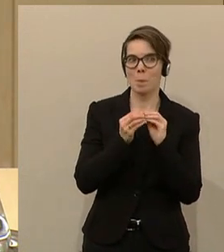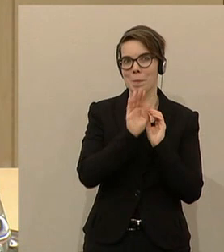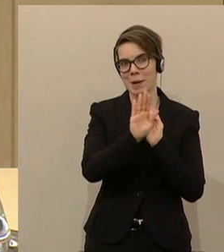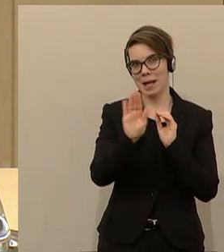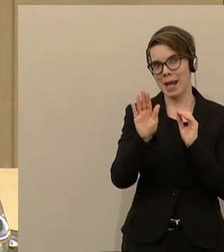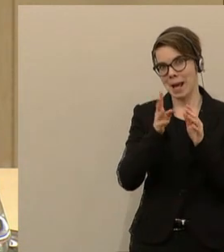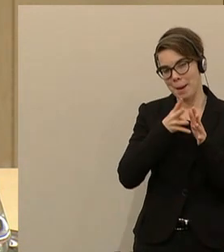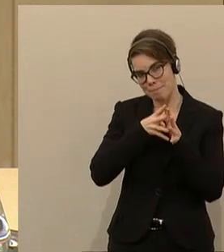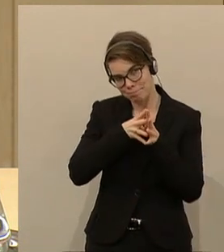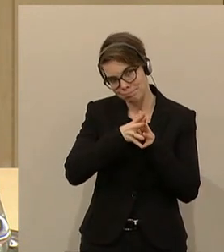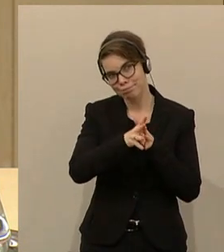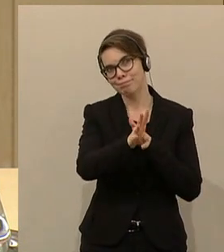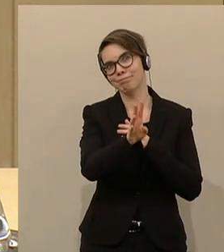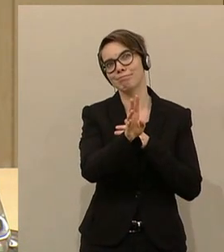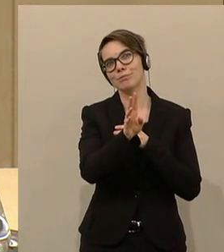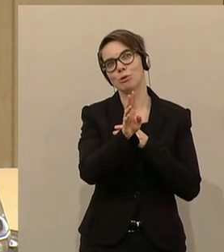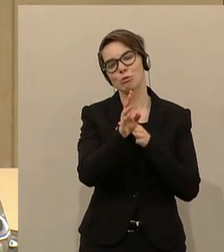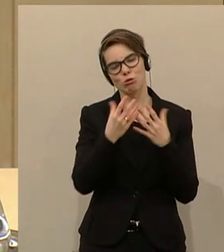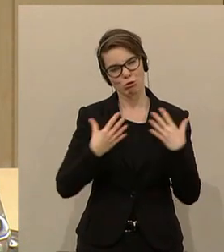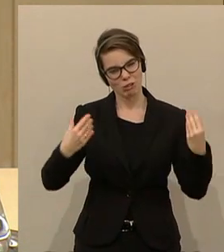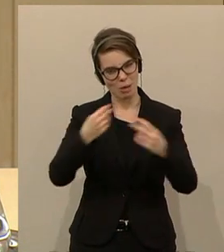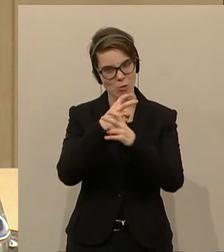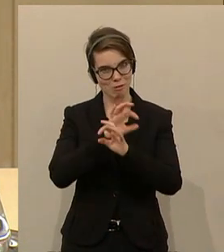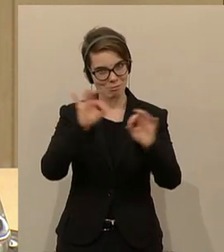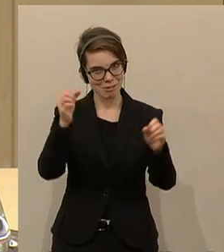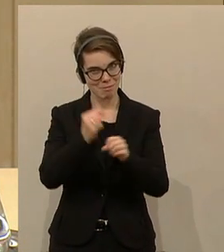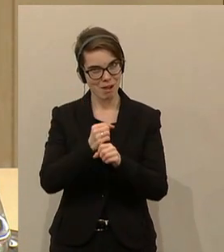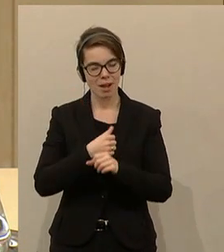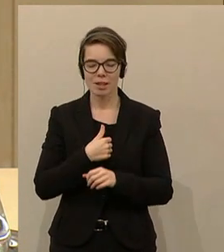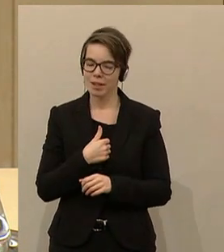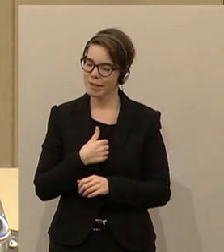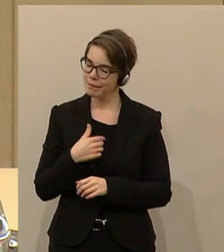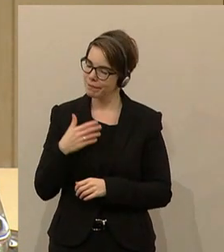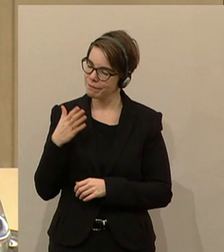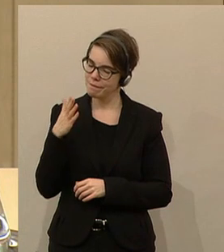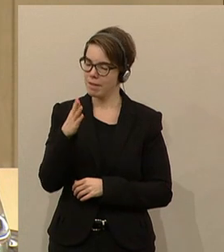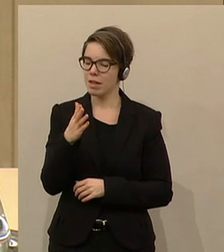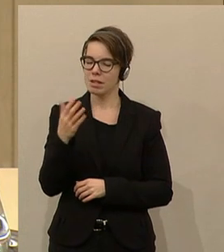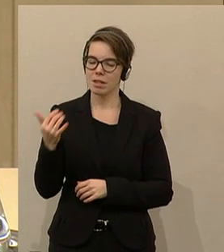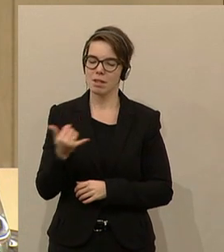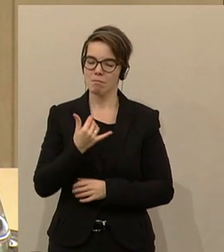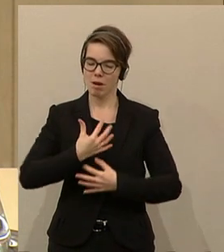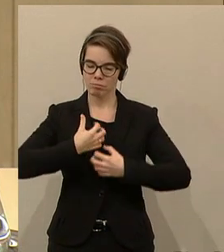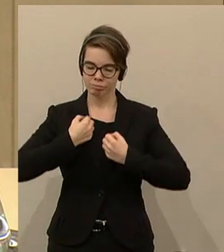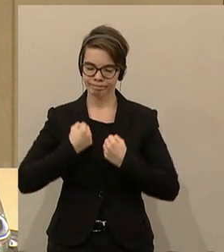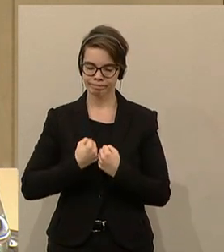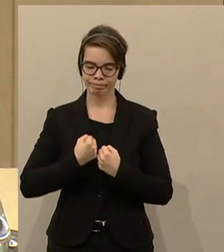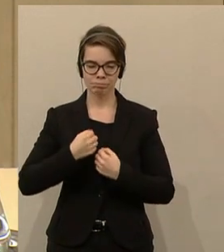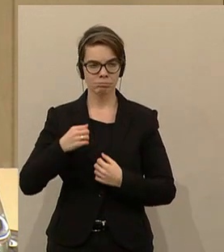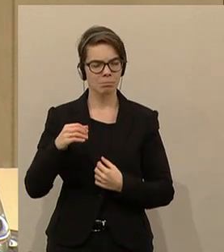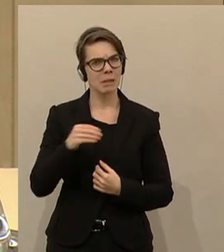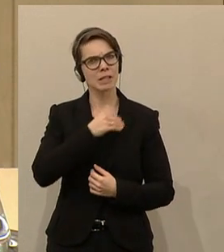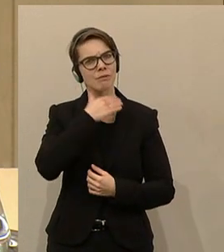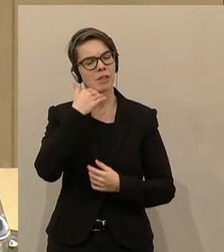und miteinander Österreich besser machen, das werde ich mit Überzeugung, mit vielen Gesprächen, mit